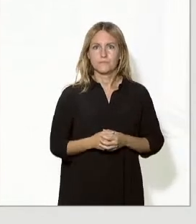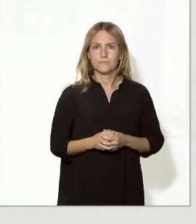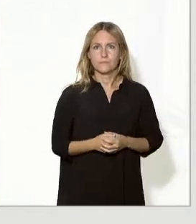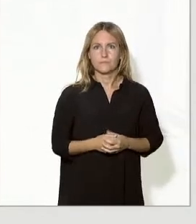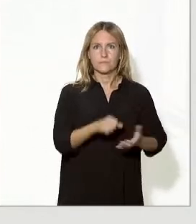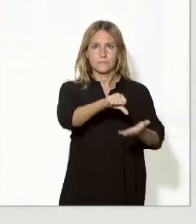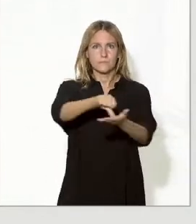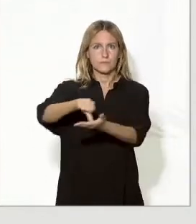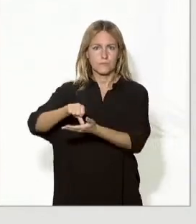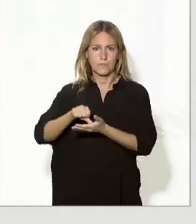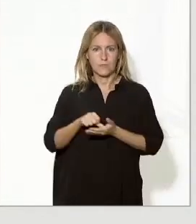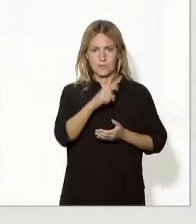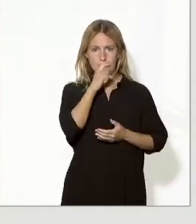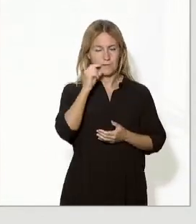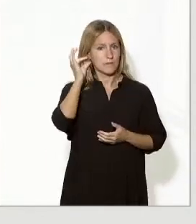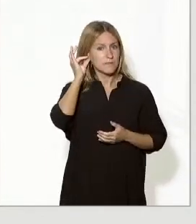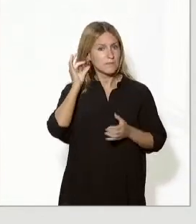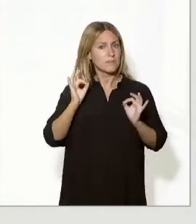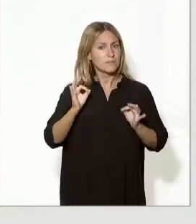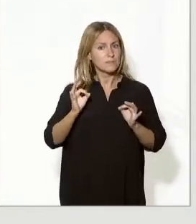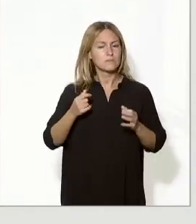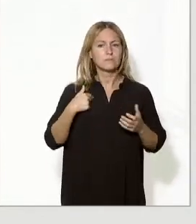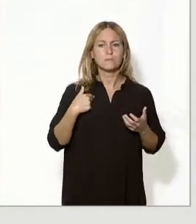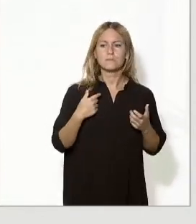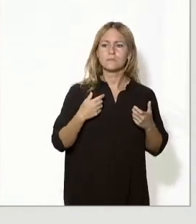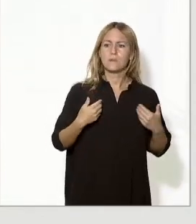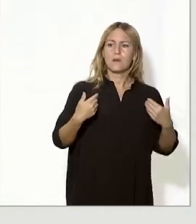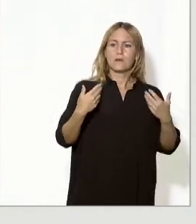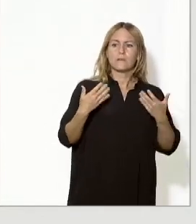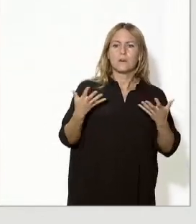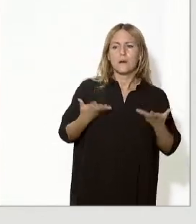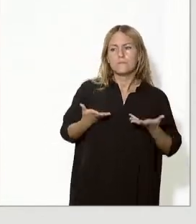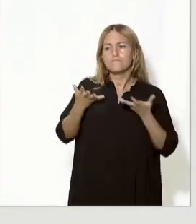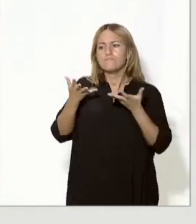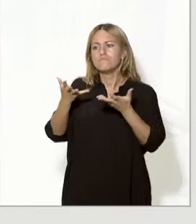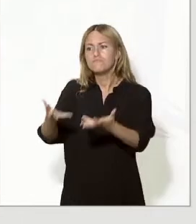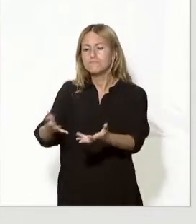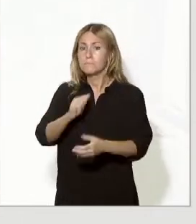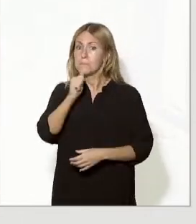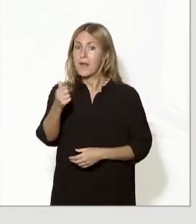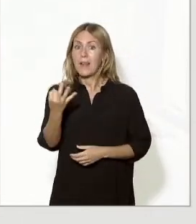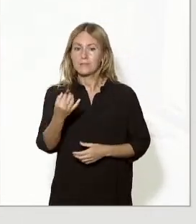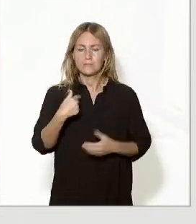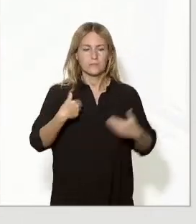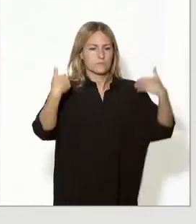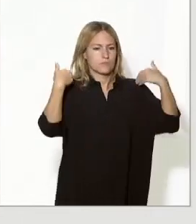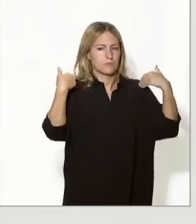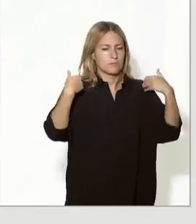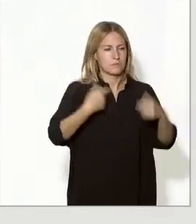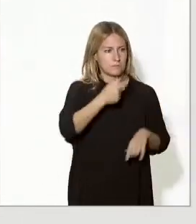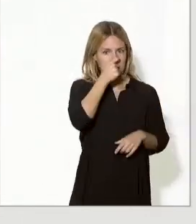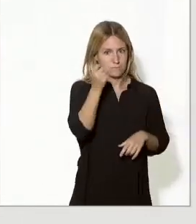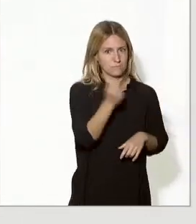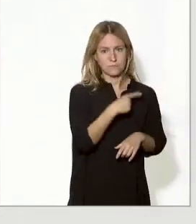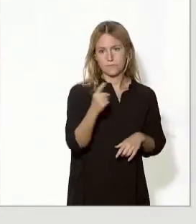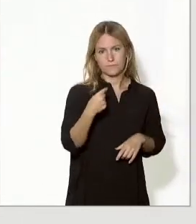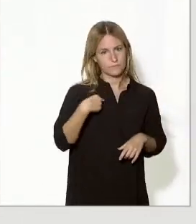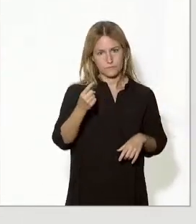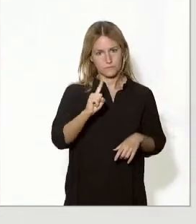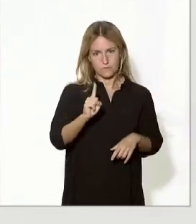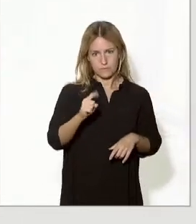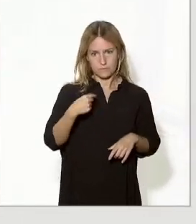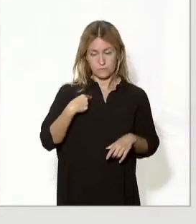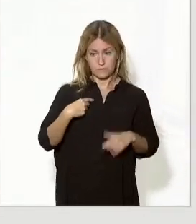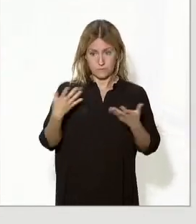la ciutadania no se la serveix abandonant responsabilitats i jo no ho faré. No abandonarem a la ciutadania